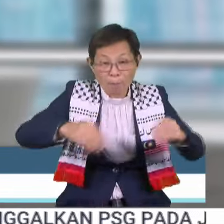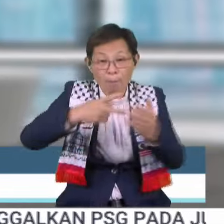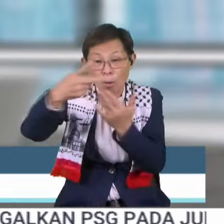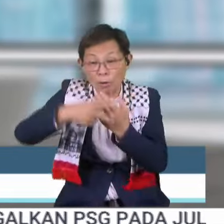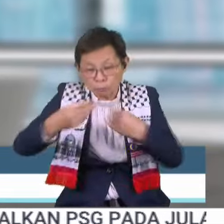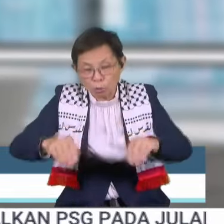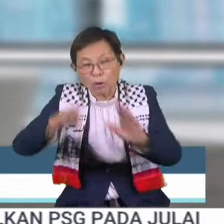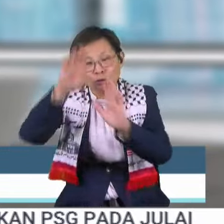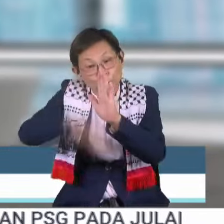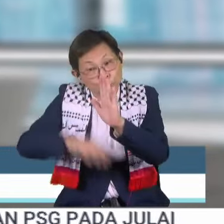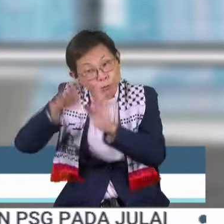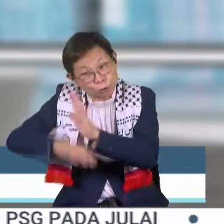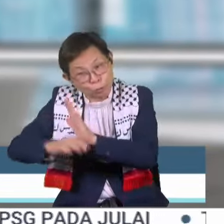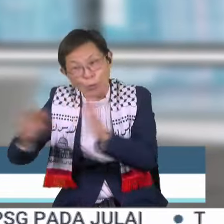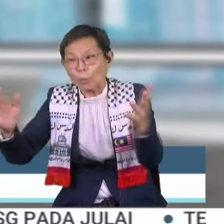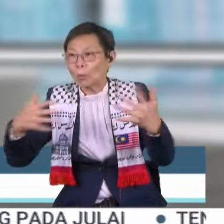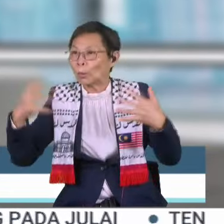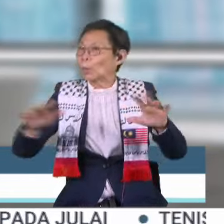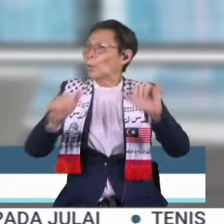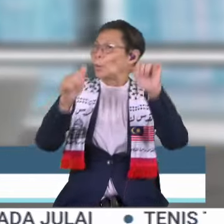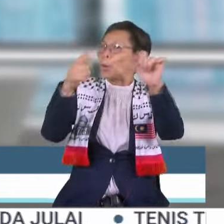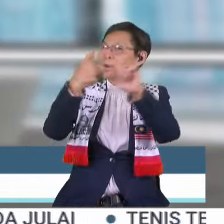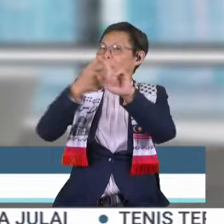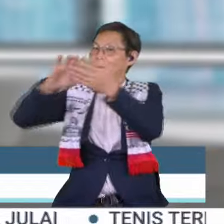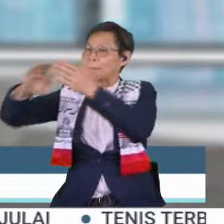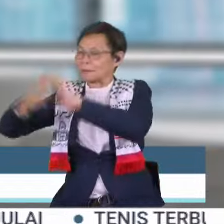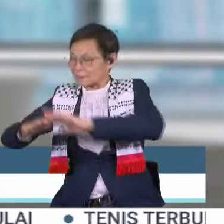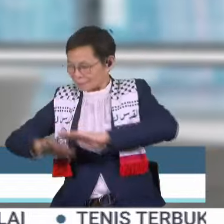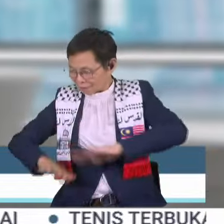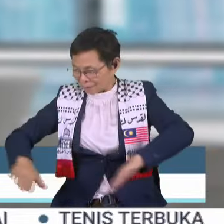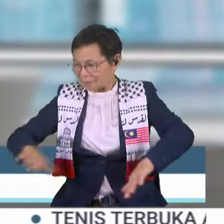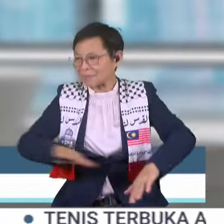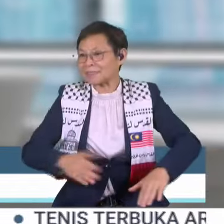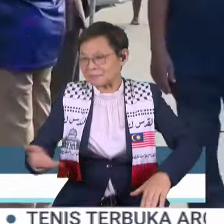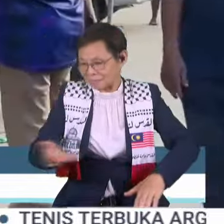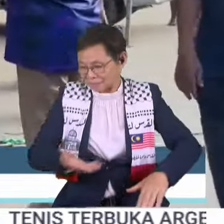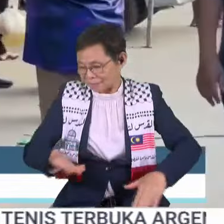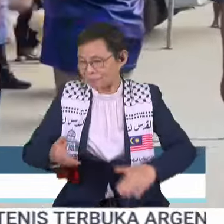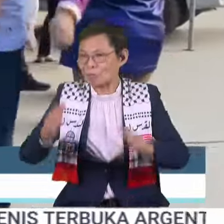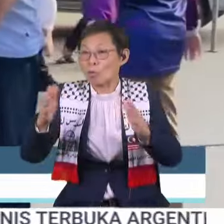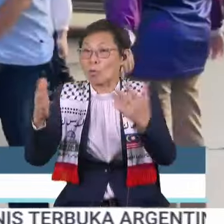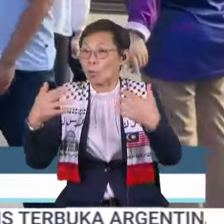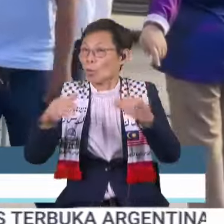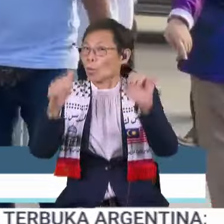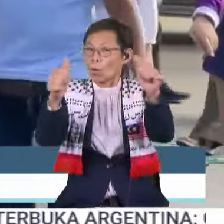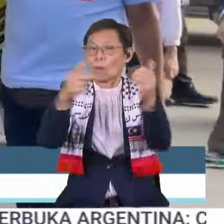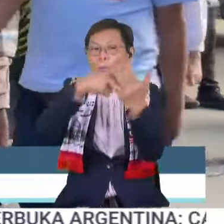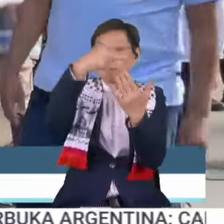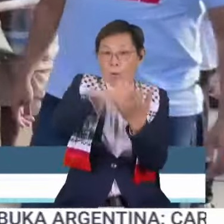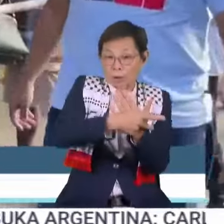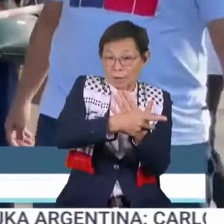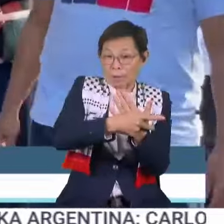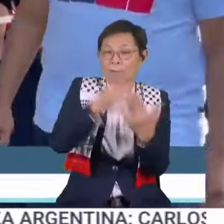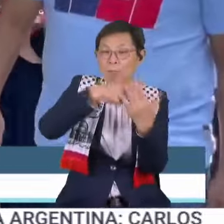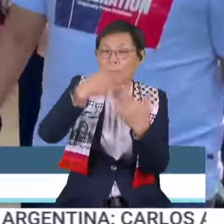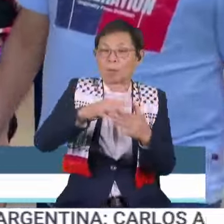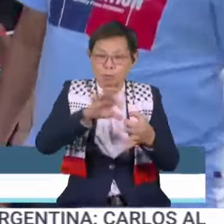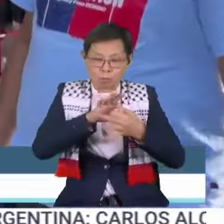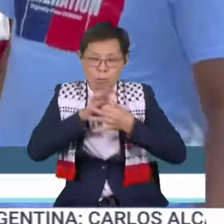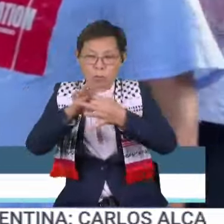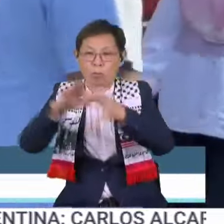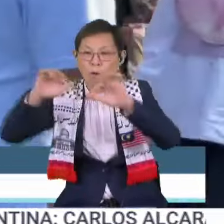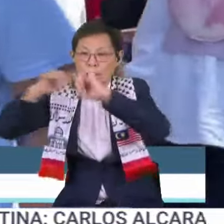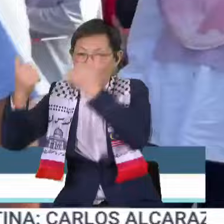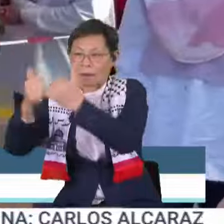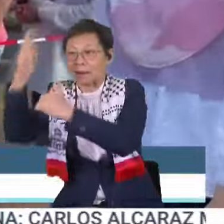harga yang rendah mendapat sambutan menggalakkan daripada masyarakat setempat programalan tersebut mendapat kerjasama